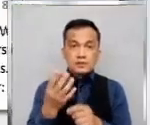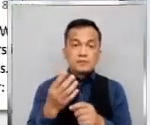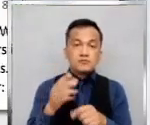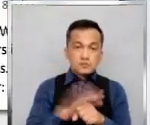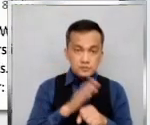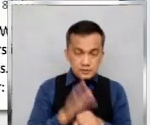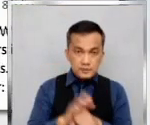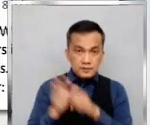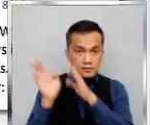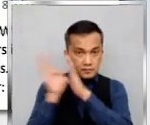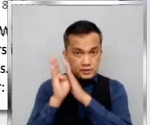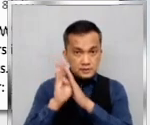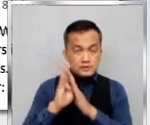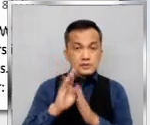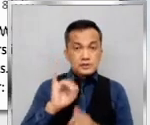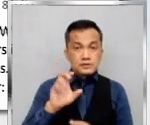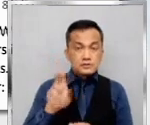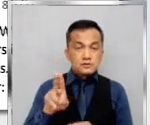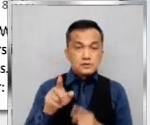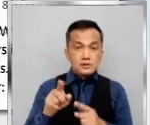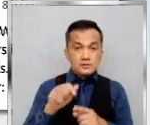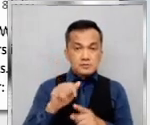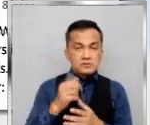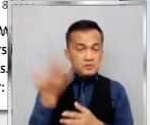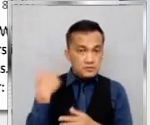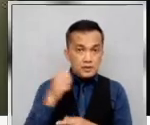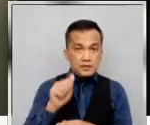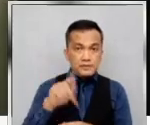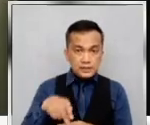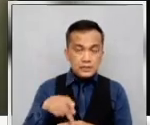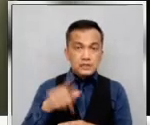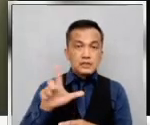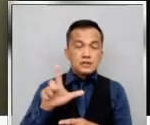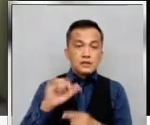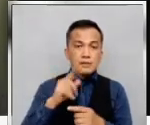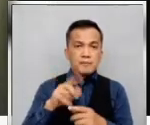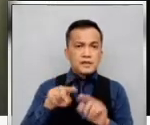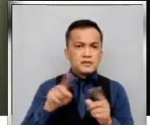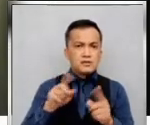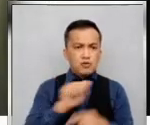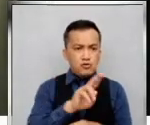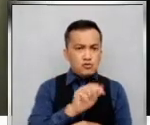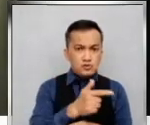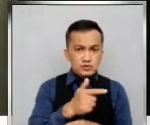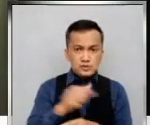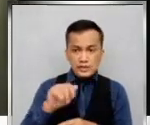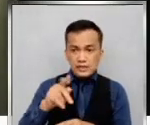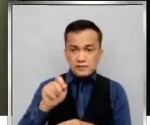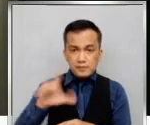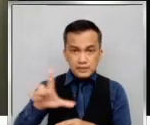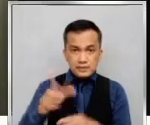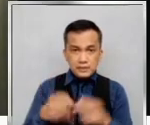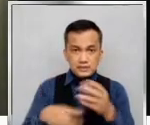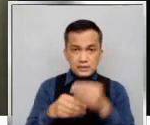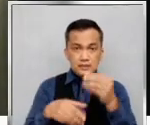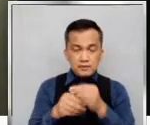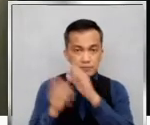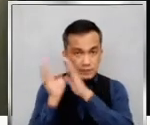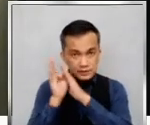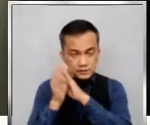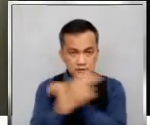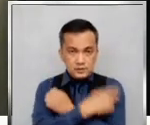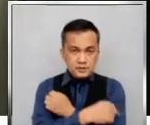Pero sa pagitan ng Abril at Agosto, dinagdagan ang kapasidad sa maraming ospital. Even if we start to see a decrease in NCR,